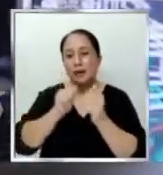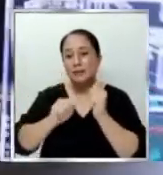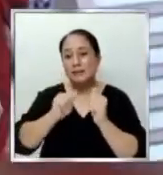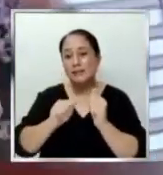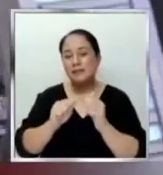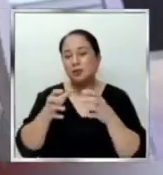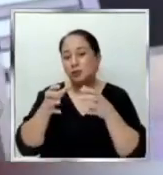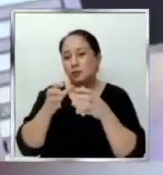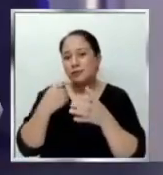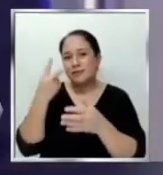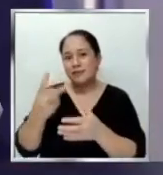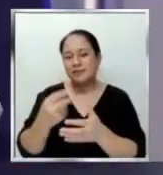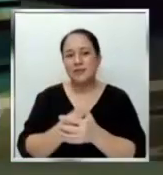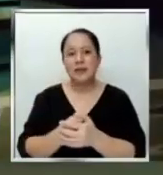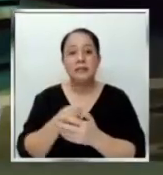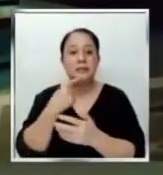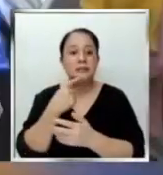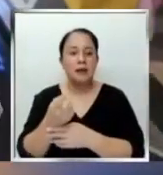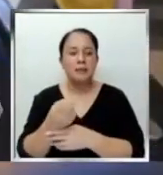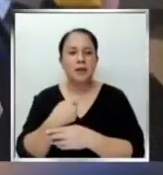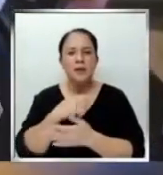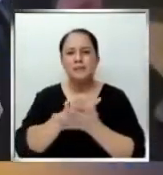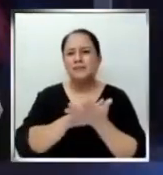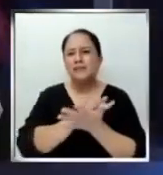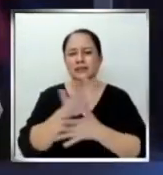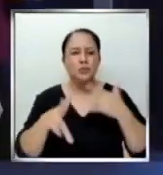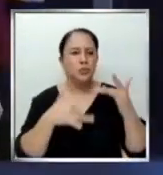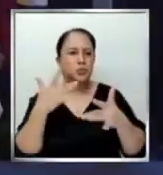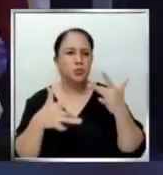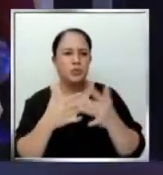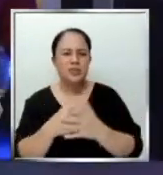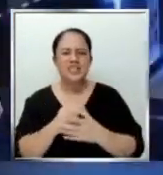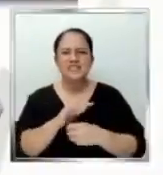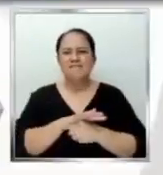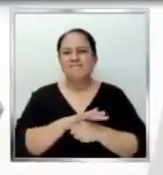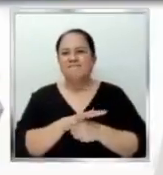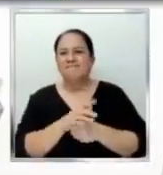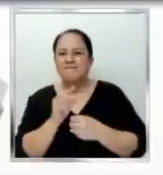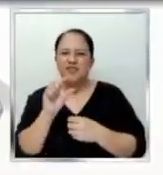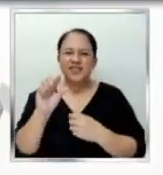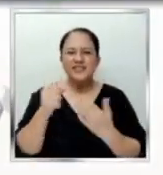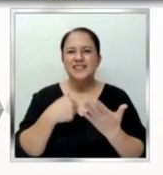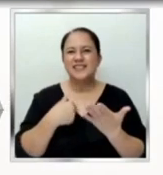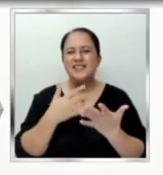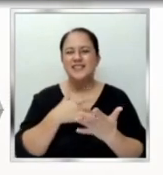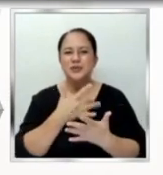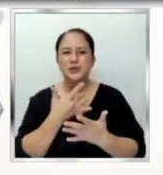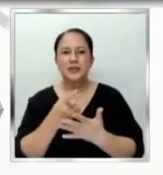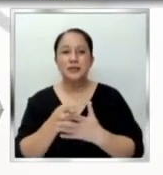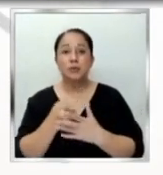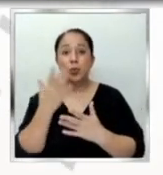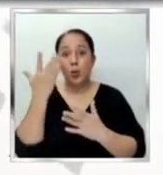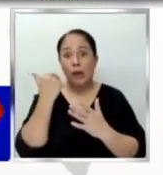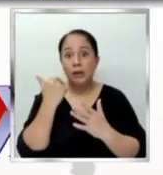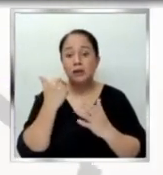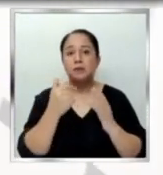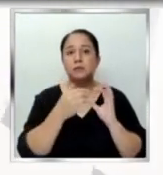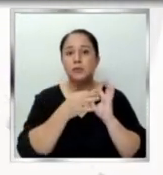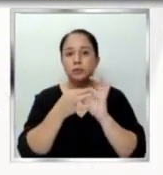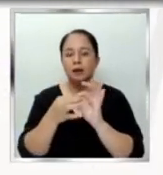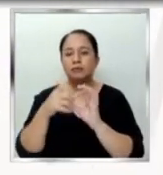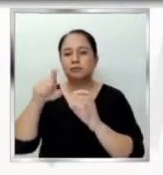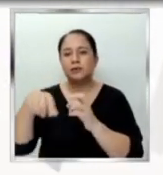Legacy Star, magkahalong excitement at pressure ang kanyang nararamdaman. This entails a big